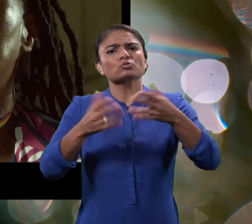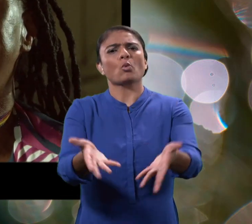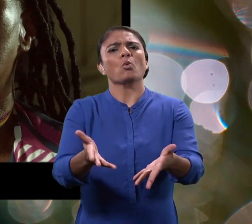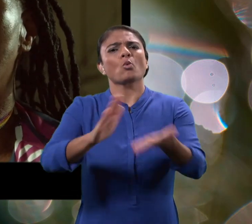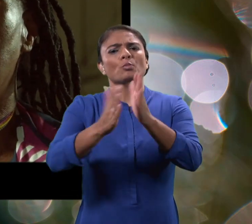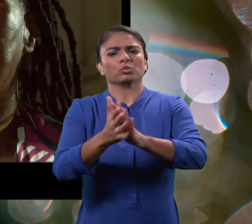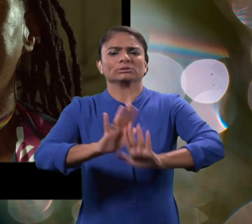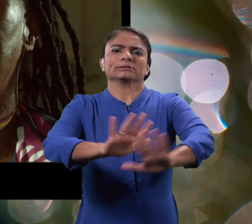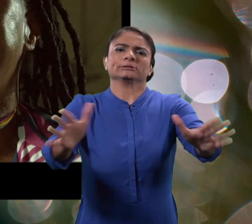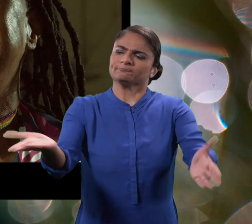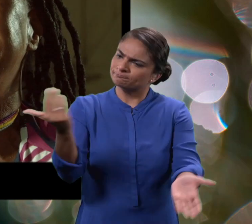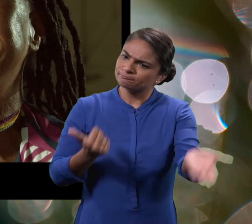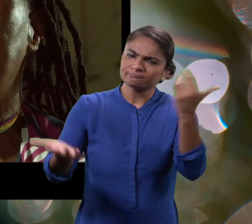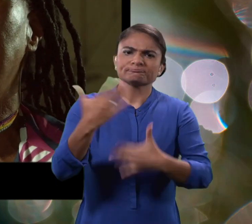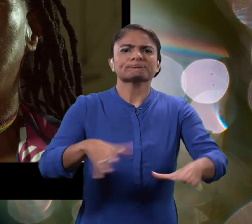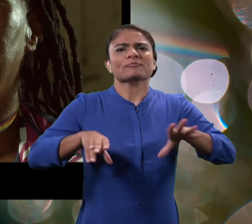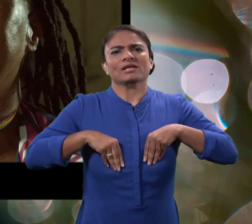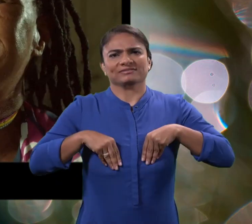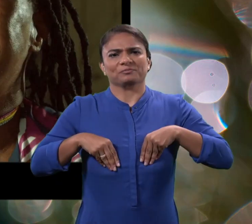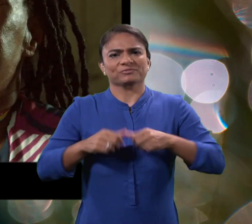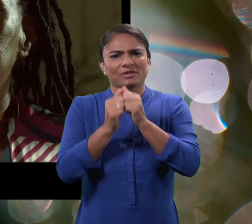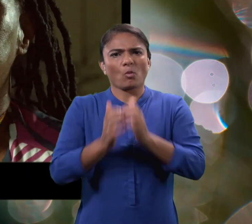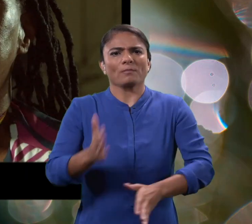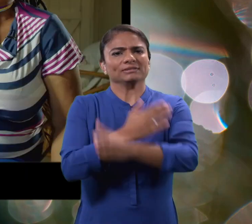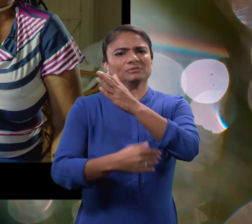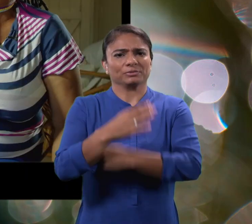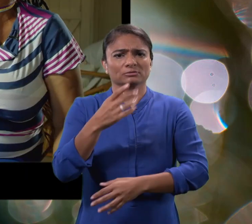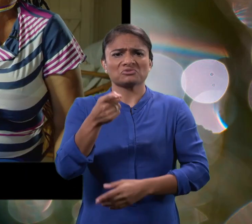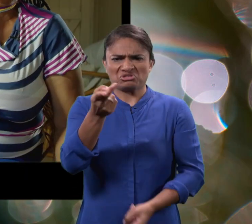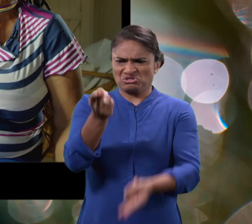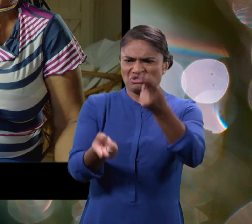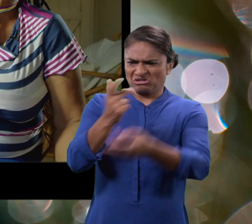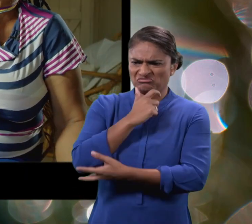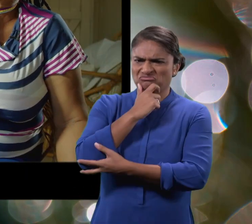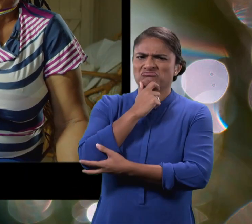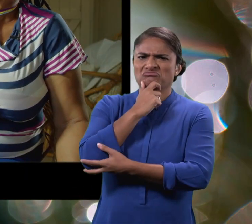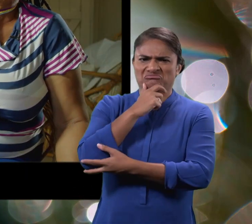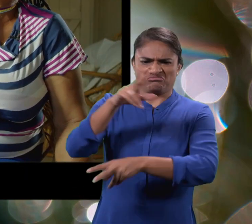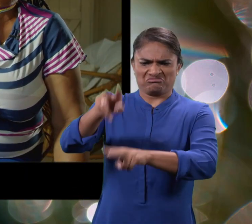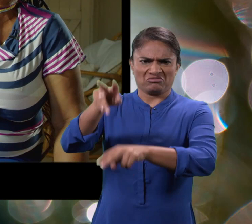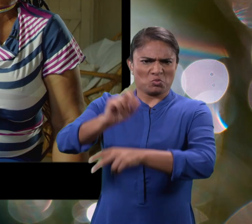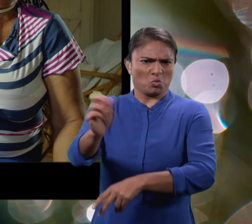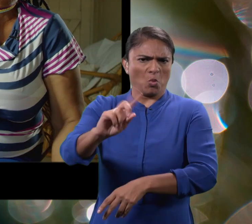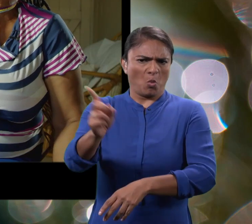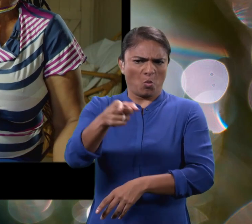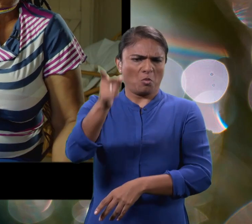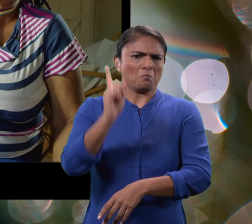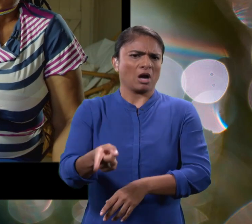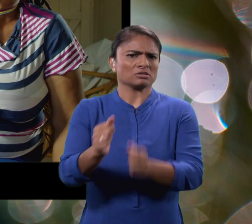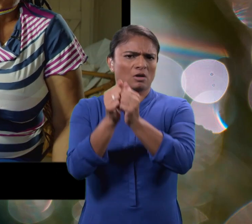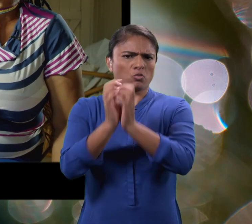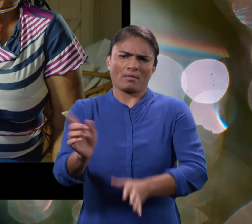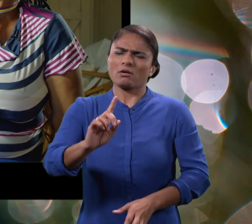abangu-disability bengusangoma masibamkeleni singabantu ekuhlaleni, singabajaji sithi no abamelanga babe kule